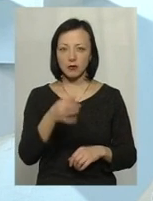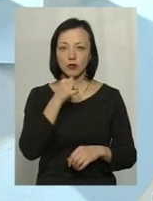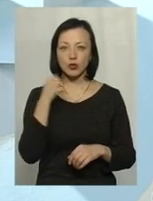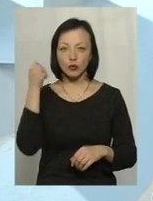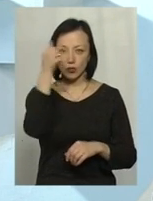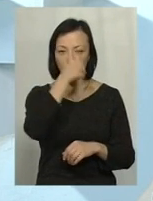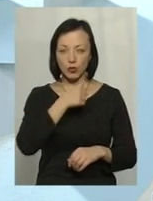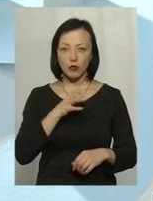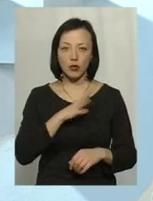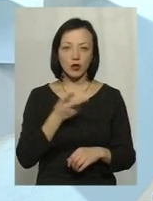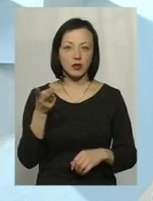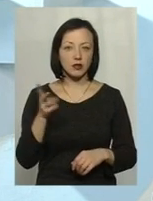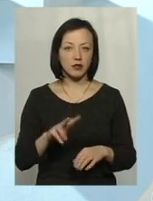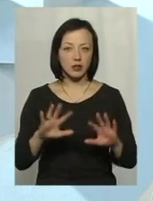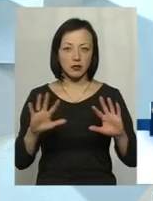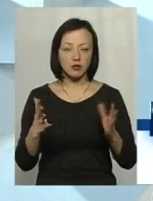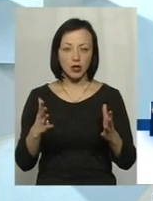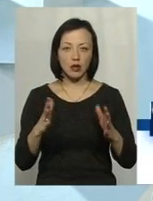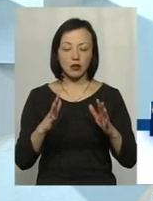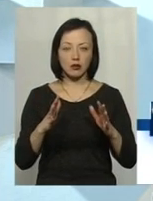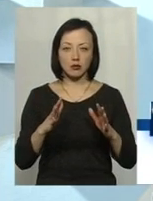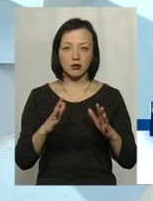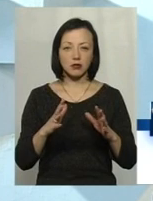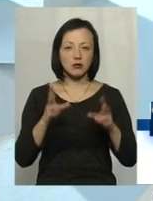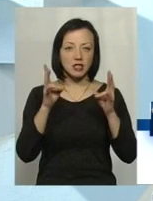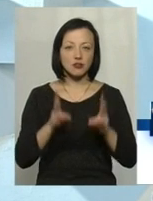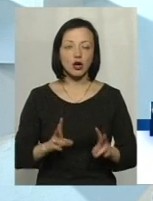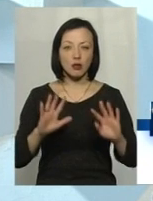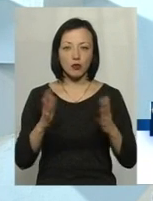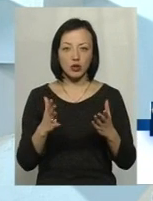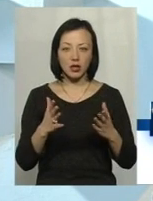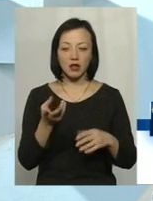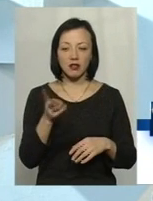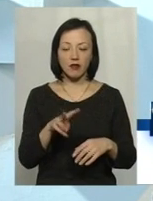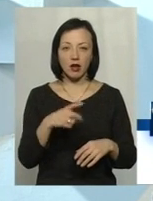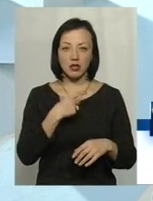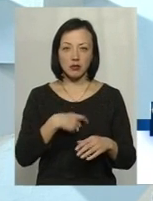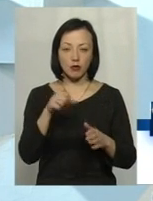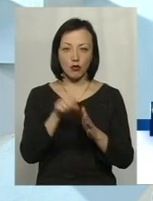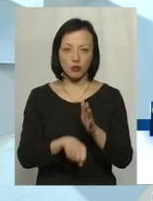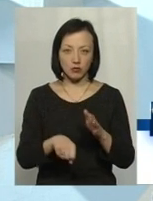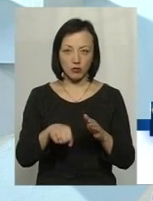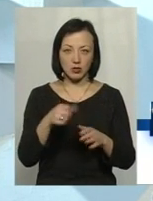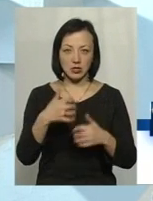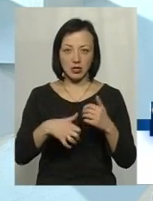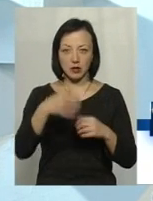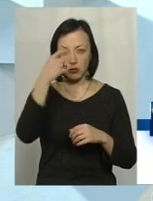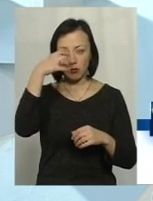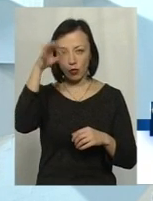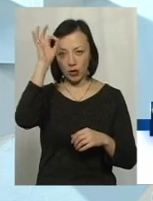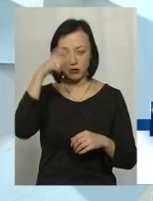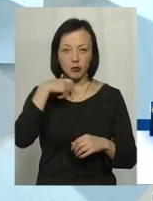році було дві надзвичайних події серед особового складу. Два самогубства. Одне самогубство через